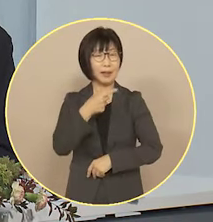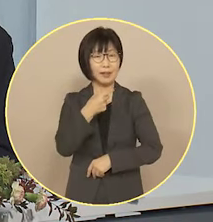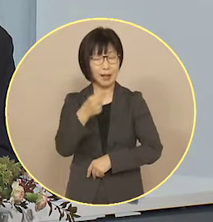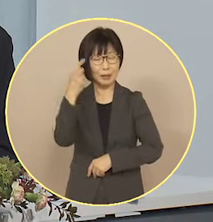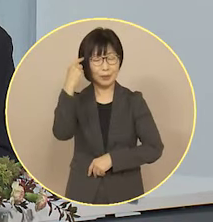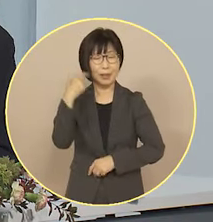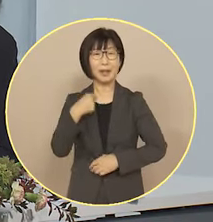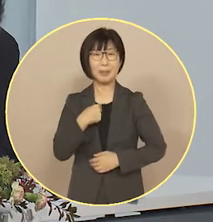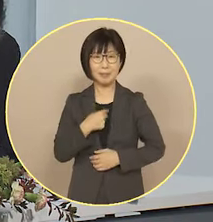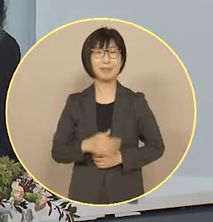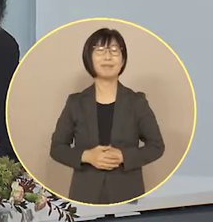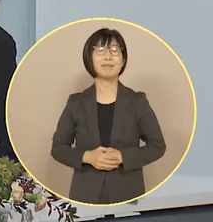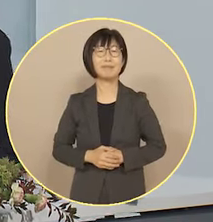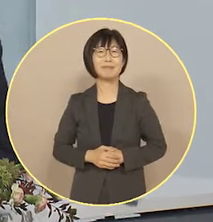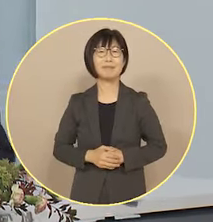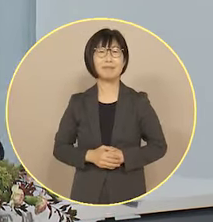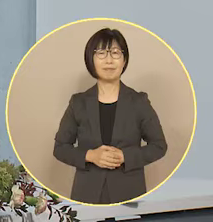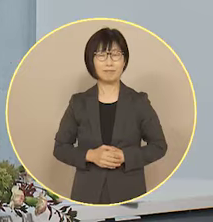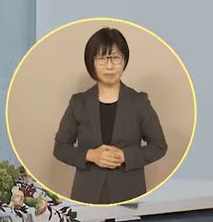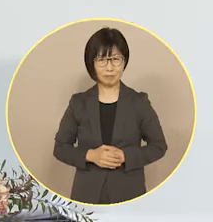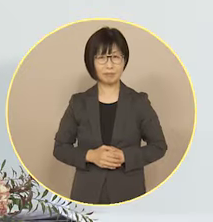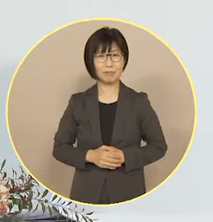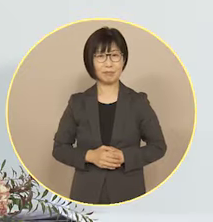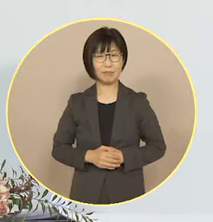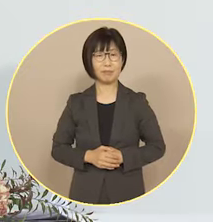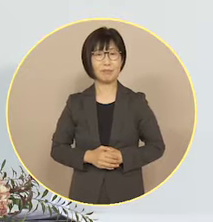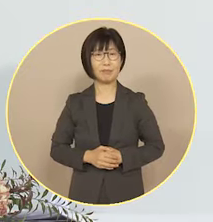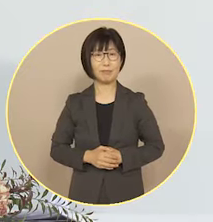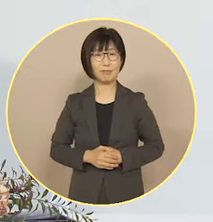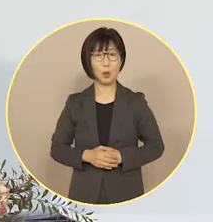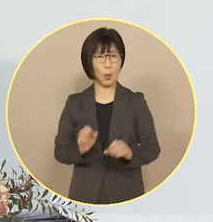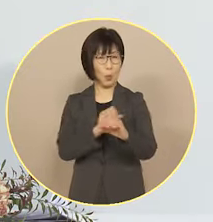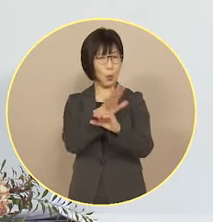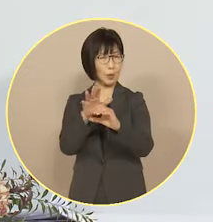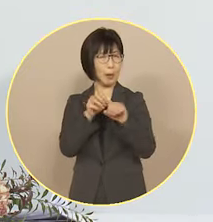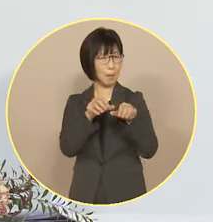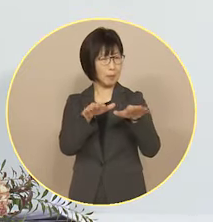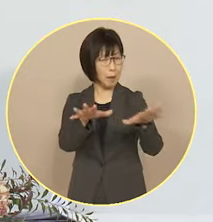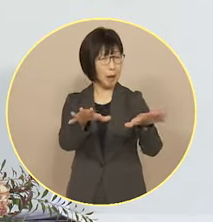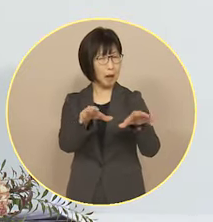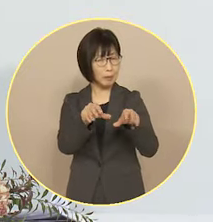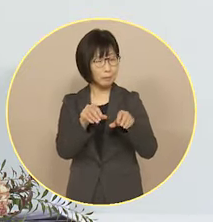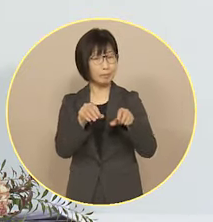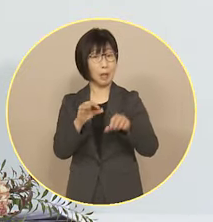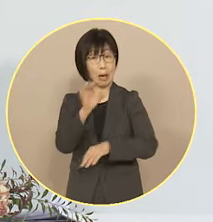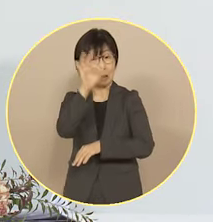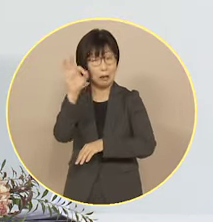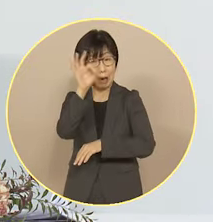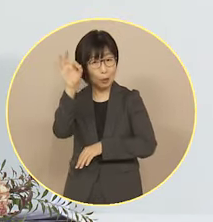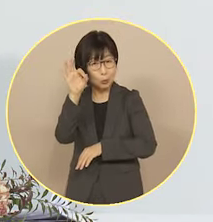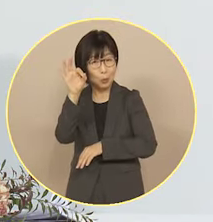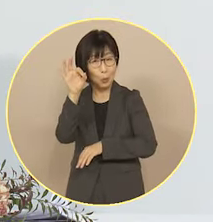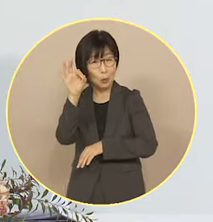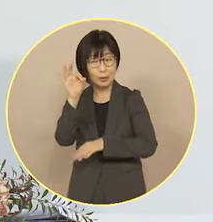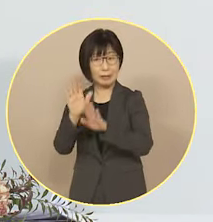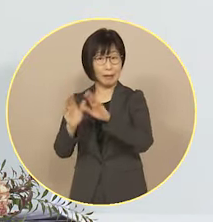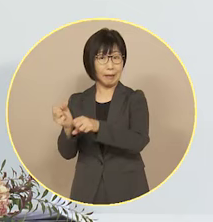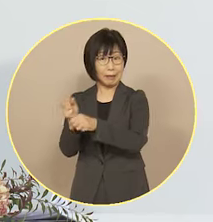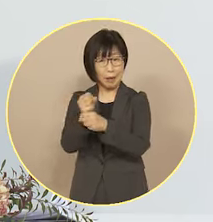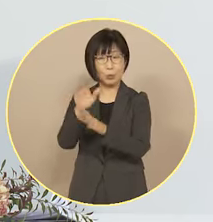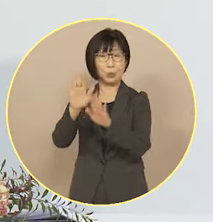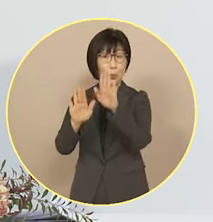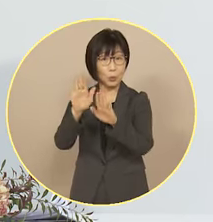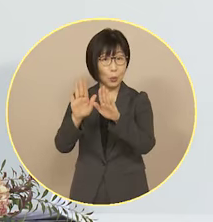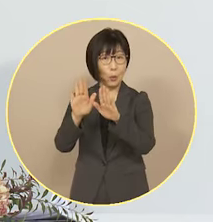考えておりますはいえそしてポストコロナ機になり観光業が回復傾向にある